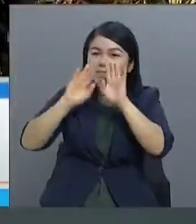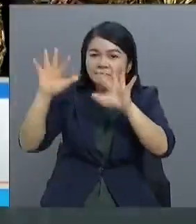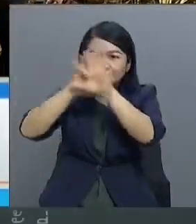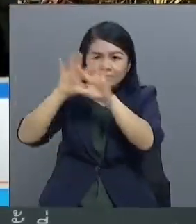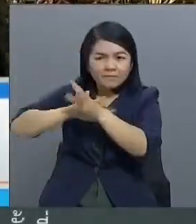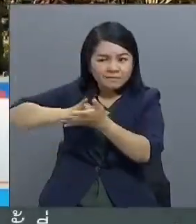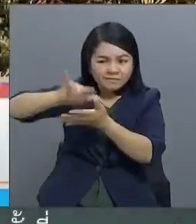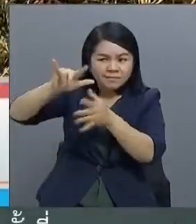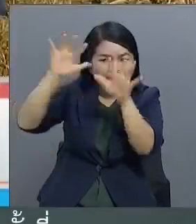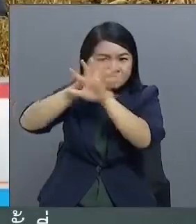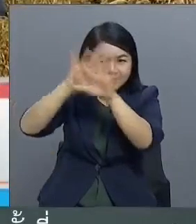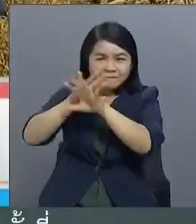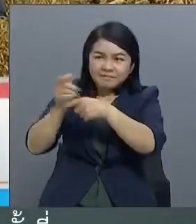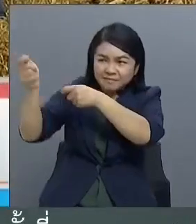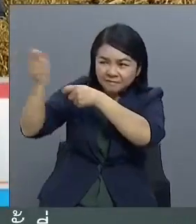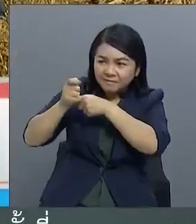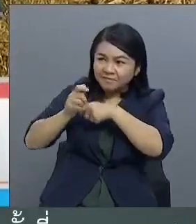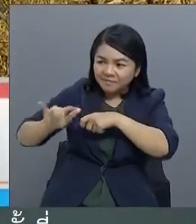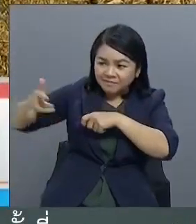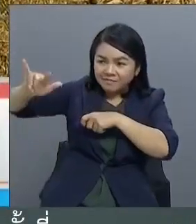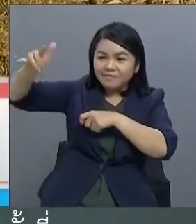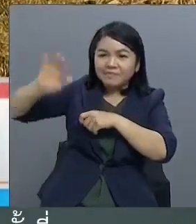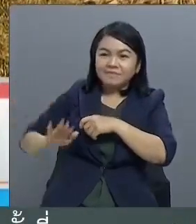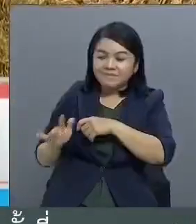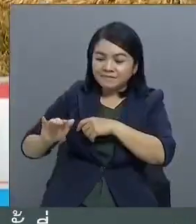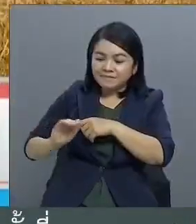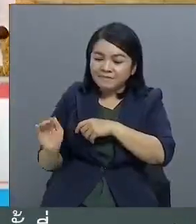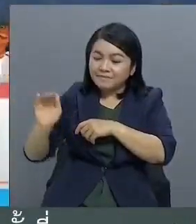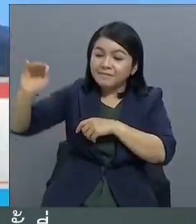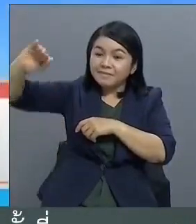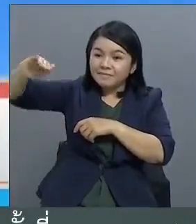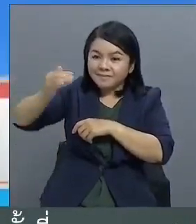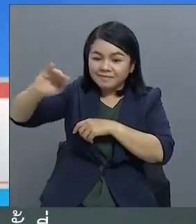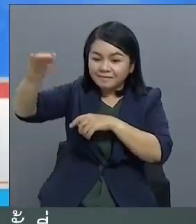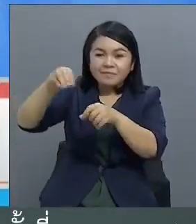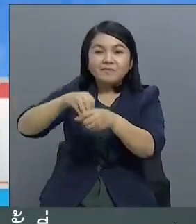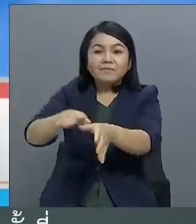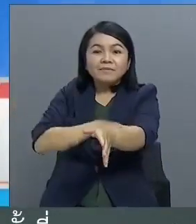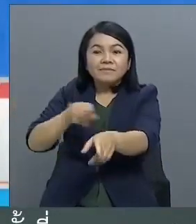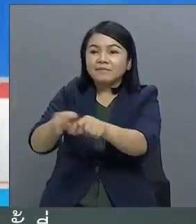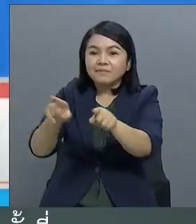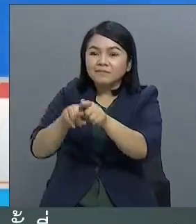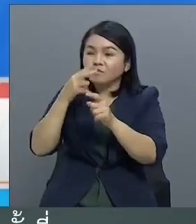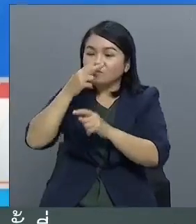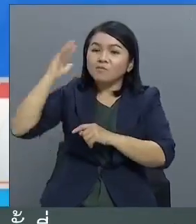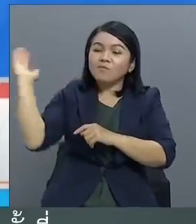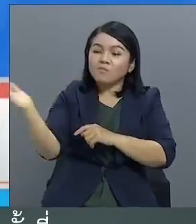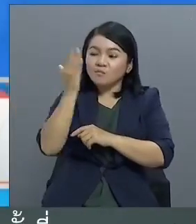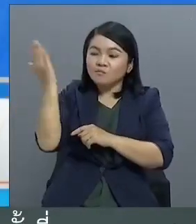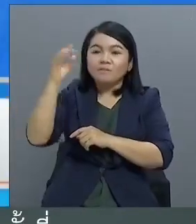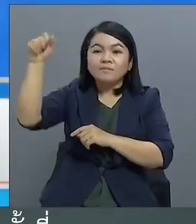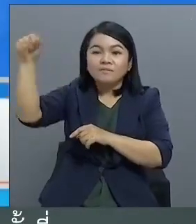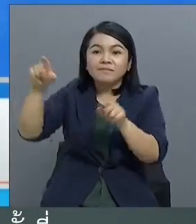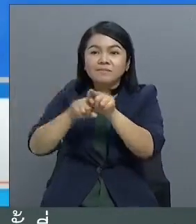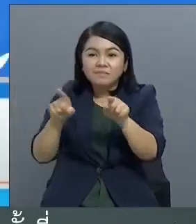ใช่ ม ี พอขึ้นแล้วเนี่ยขึ้นแล้วก็ต้องทำให้เขาแบบลอยหยุดได้นานที่สุดด้วย ต้องดูทิศทางลมผมก็คือชอบ